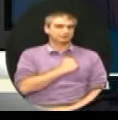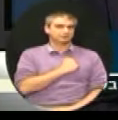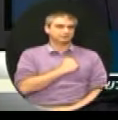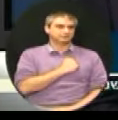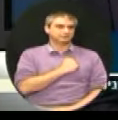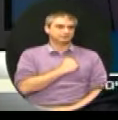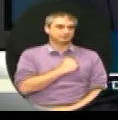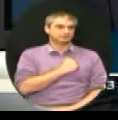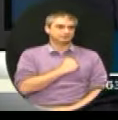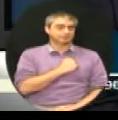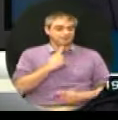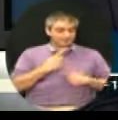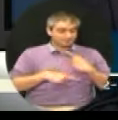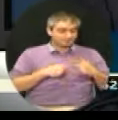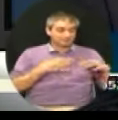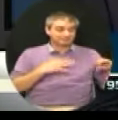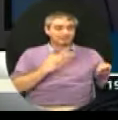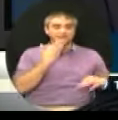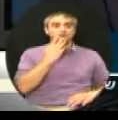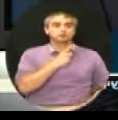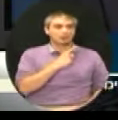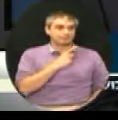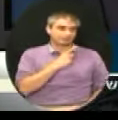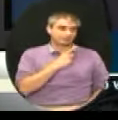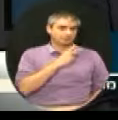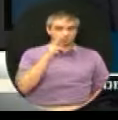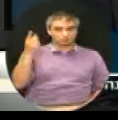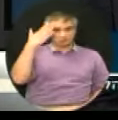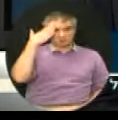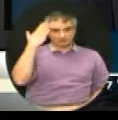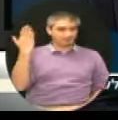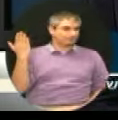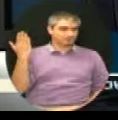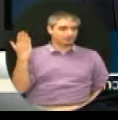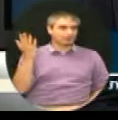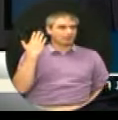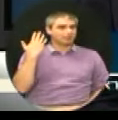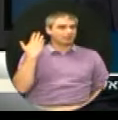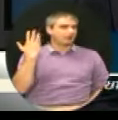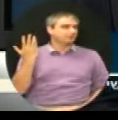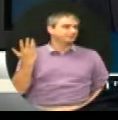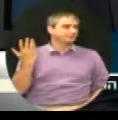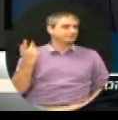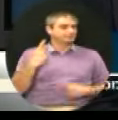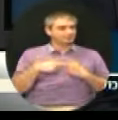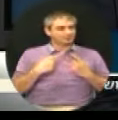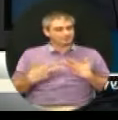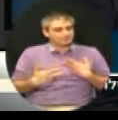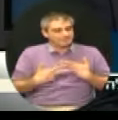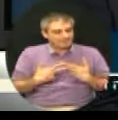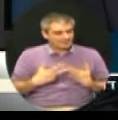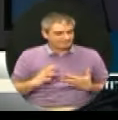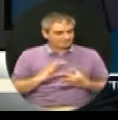כן? שהמסורת הספרדית הירושלמית, כפי שהוא הכיר אותה, הייתה מסורת